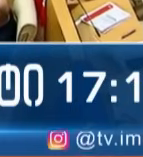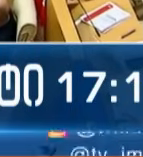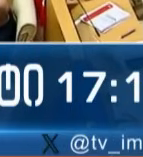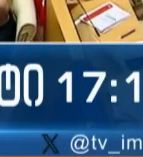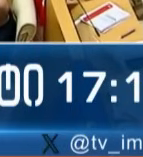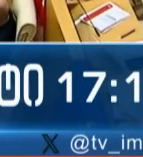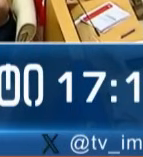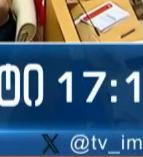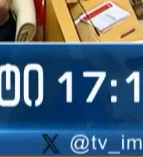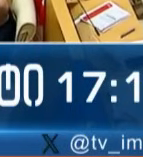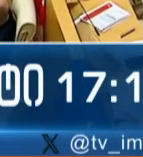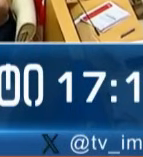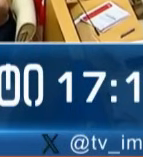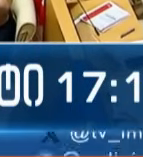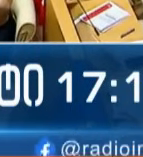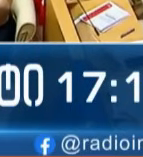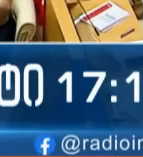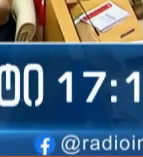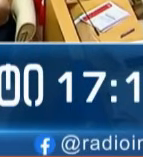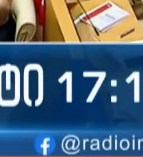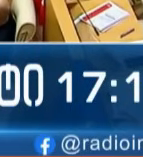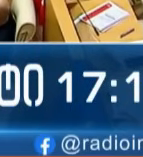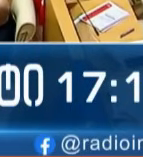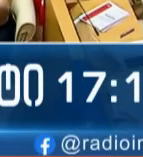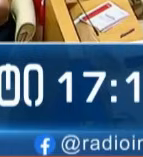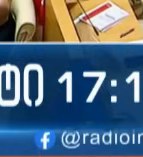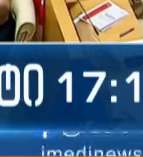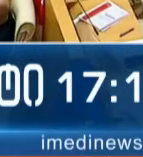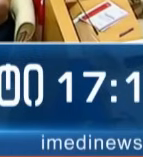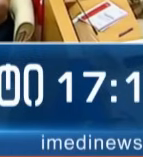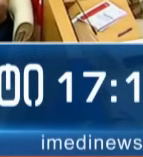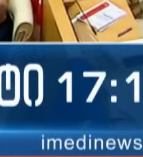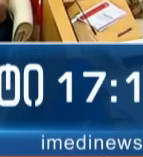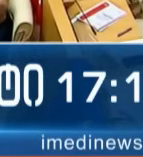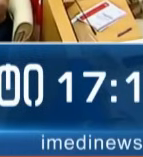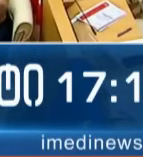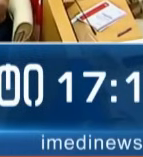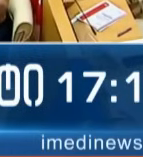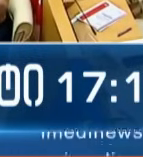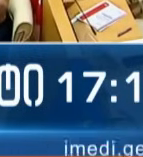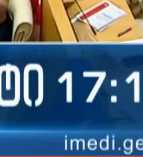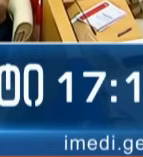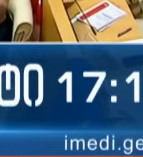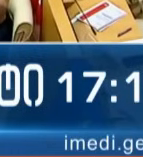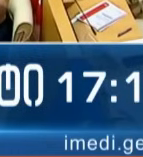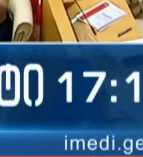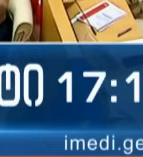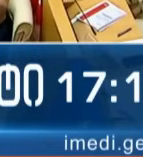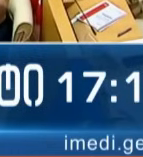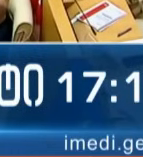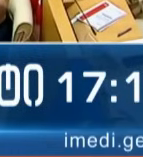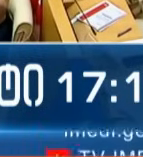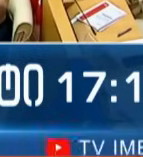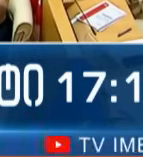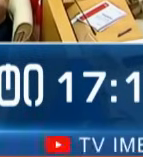სტრატეგიული ობიექტების გადაცემა, სოფლიო სავაჭრო ორგანიზაციაში აგვისტოს ომიდან 3 წლის თავზე რუსეთის მხარდაჭერა, რომ გაერთიანებულიყო